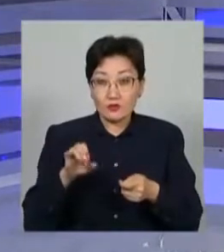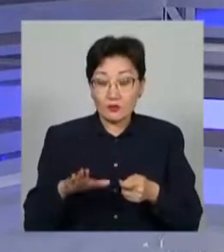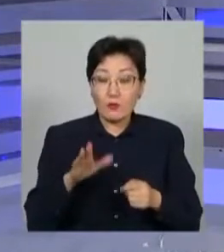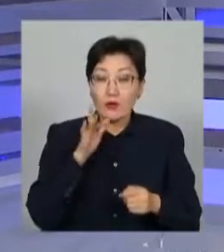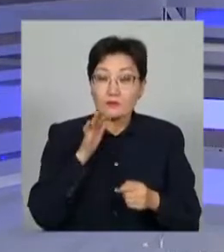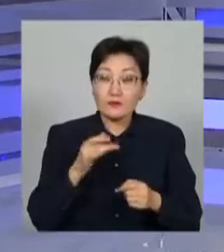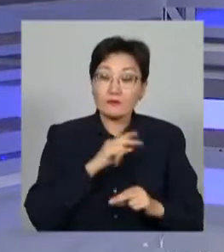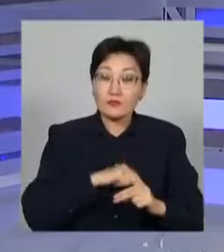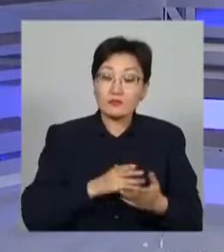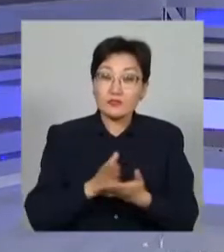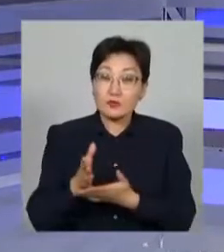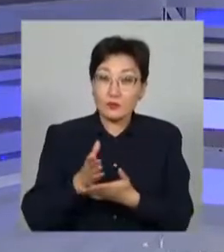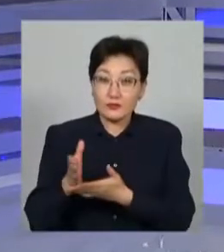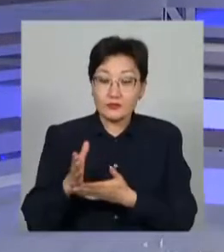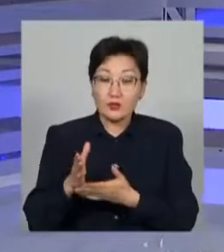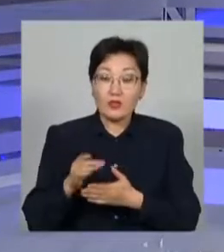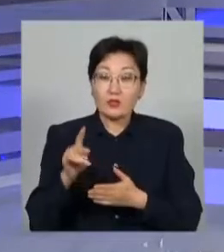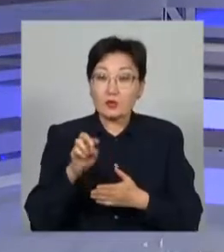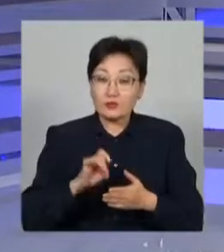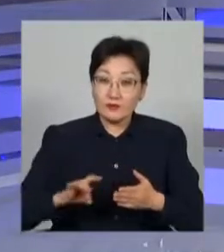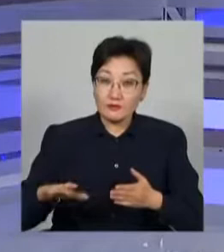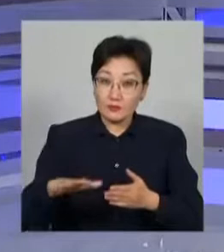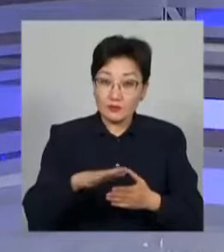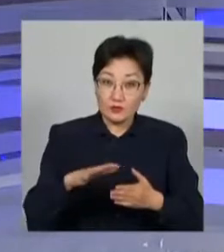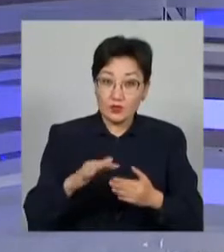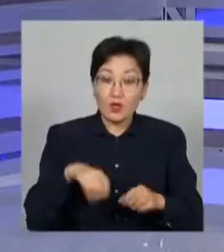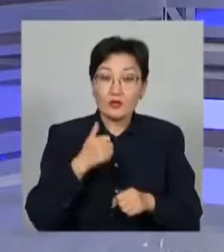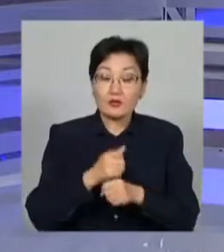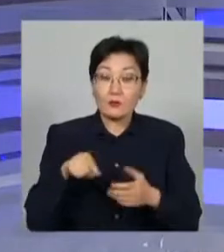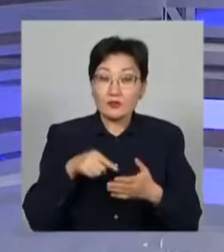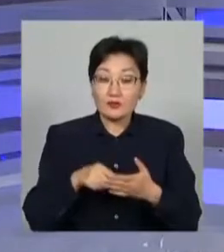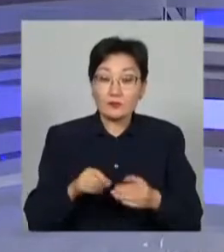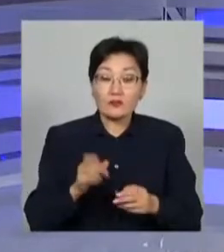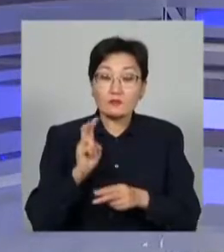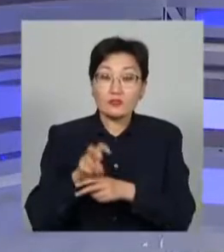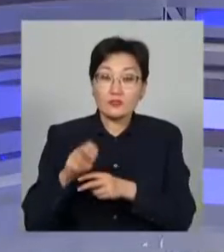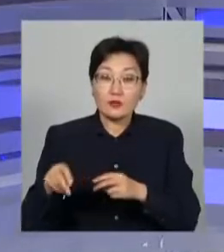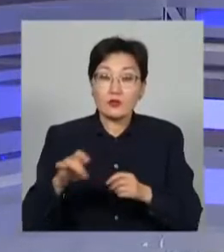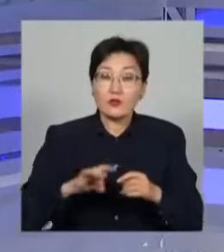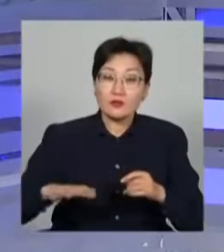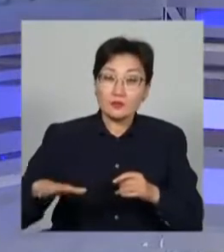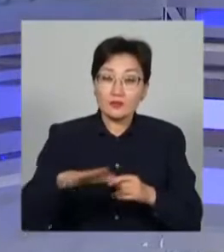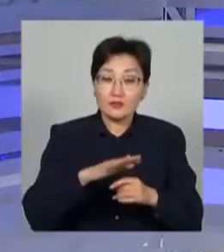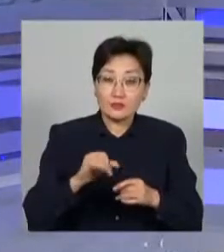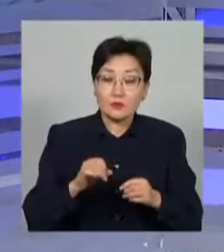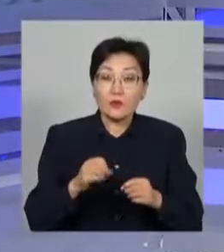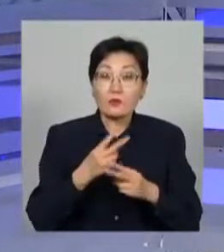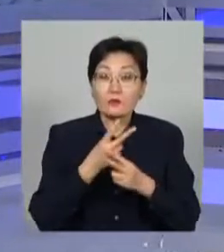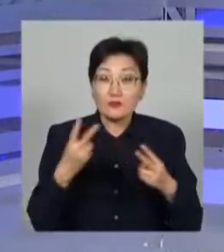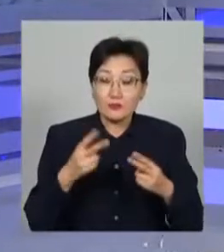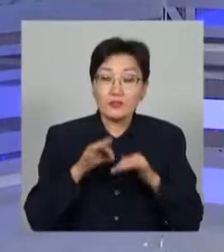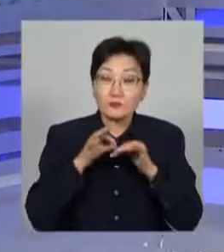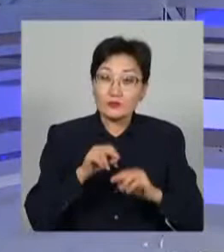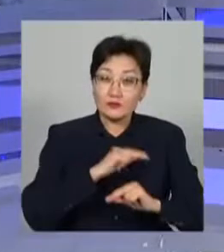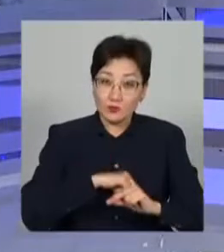время своего рабочего объезда в Наурызбайском районе. Глава мегаполиса побывал в разных микрорайонах района и оценил